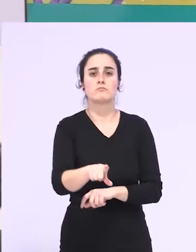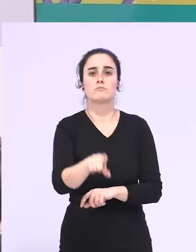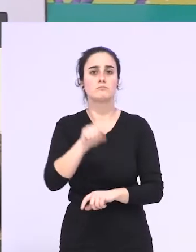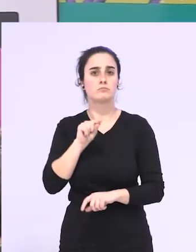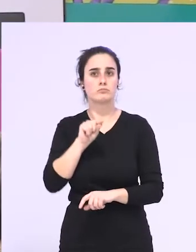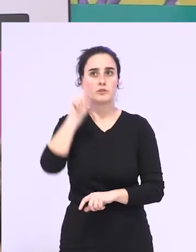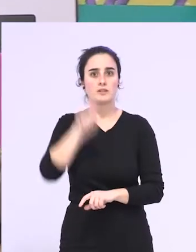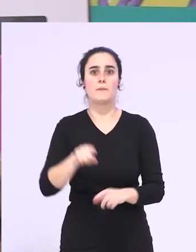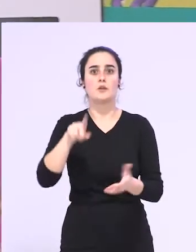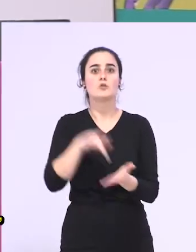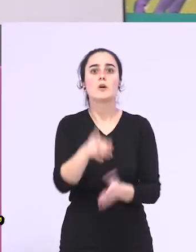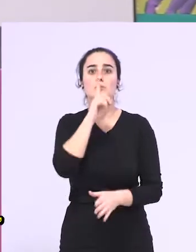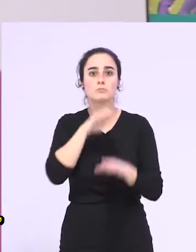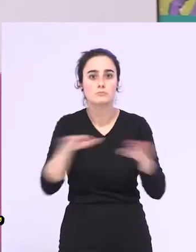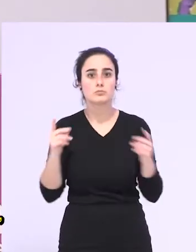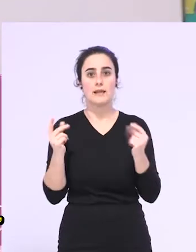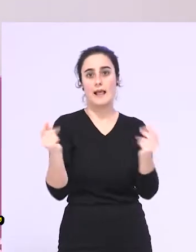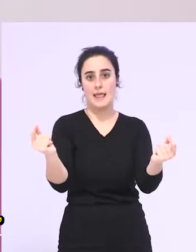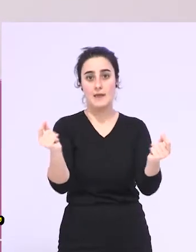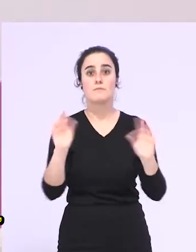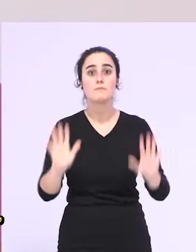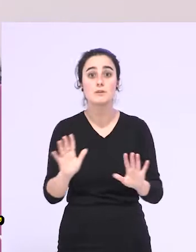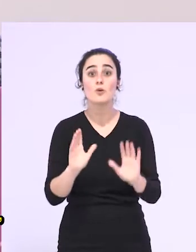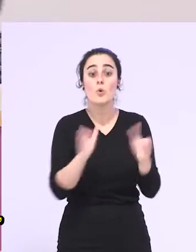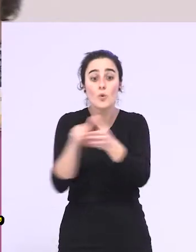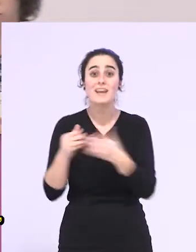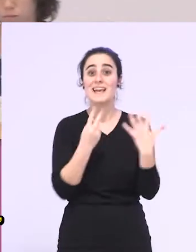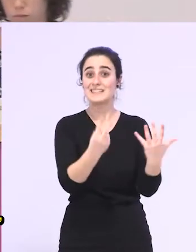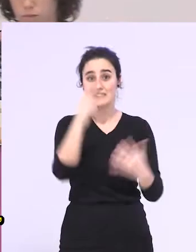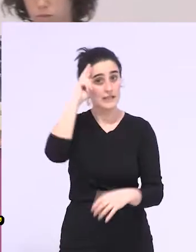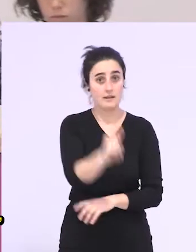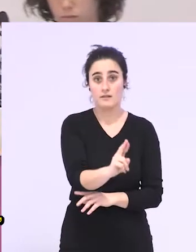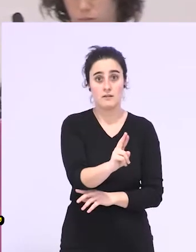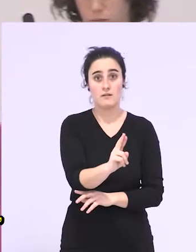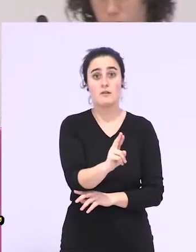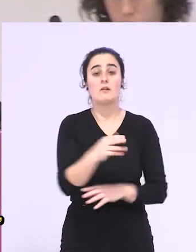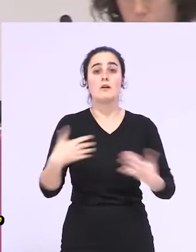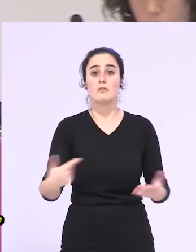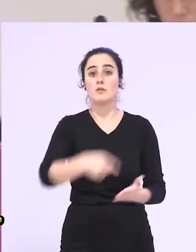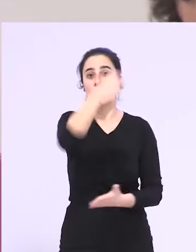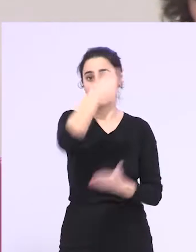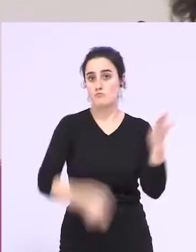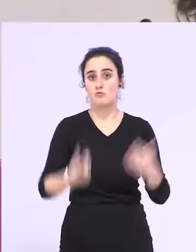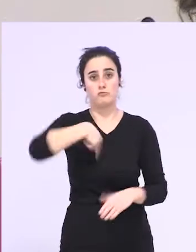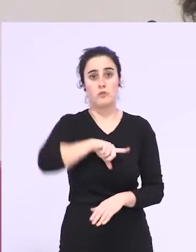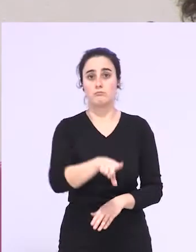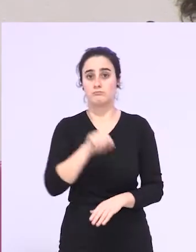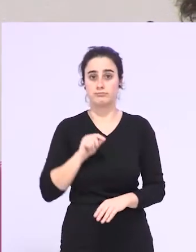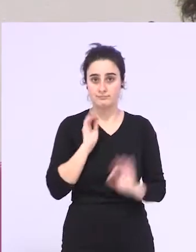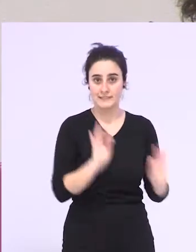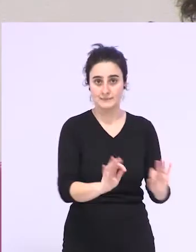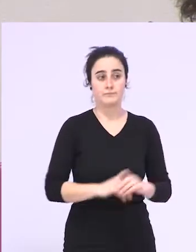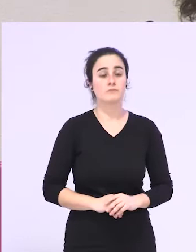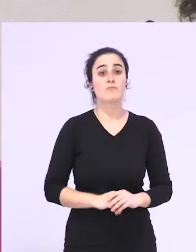Isuneko kalejira bat egitea. Baina 7 kuadrillek ez zuten errespetatu, eta Isuna jartzea erabaki genuen.